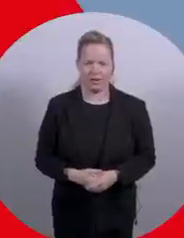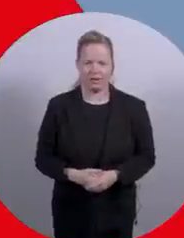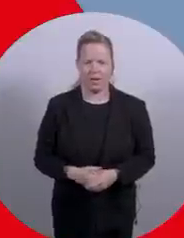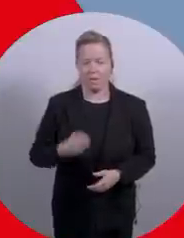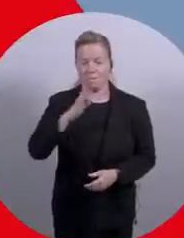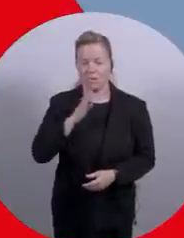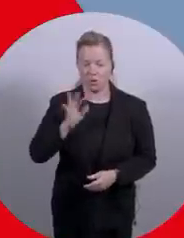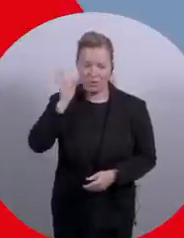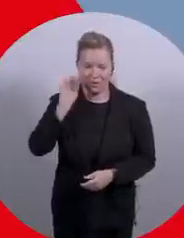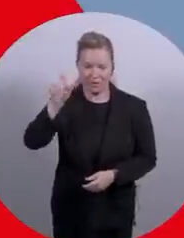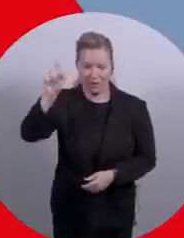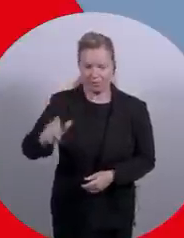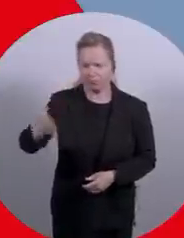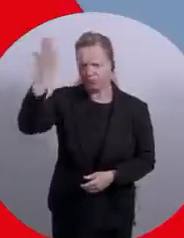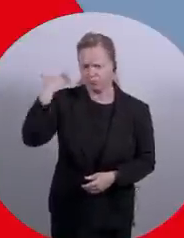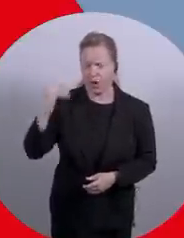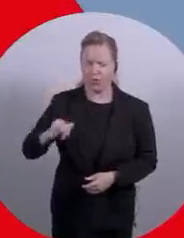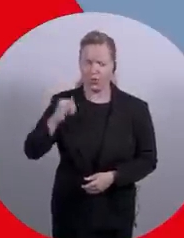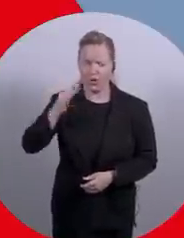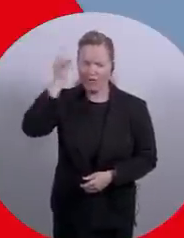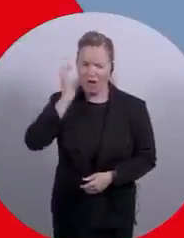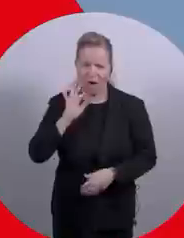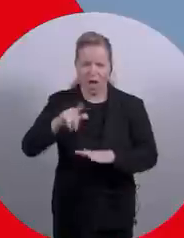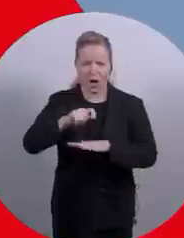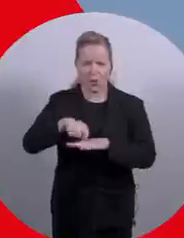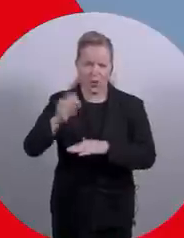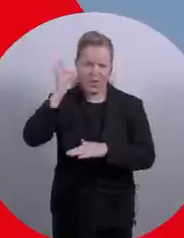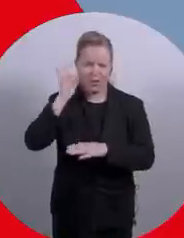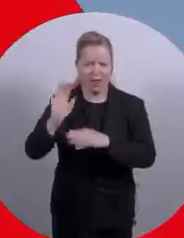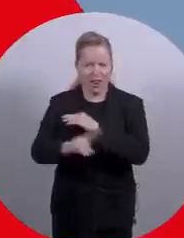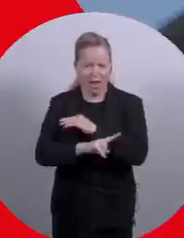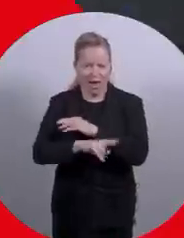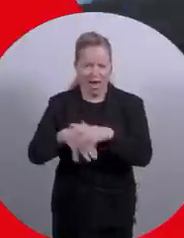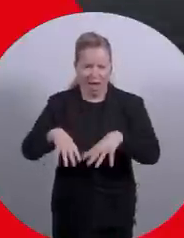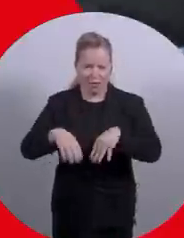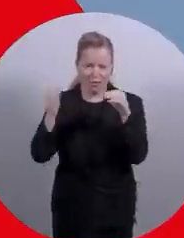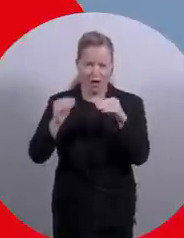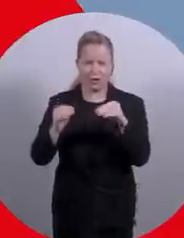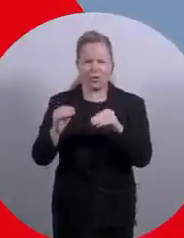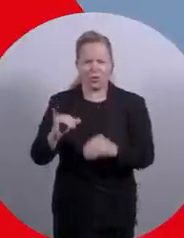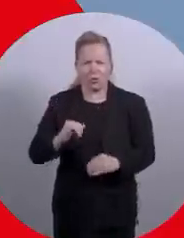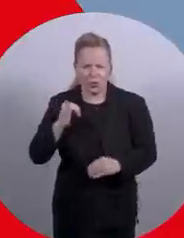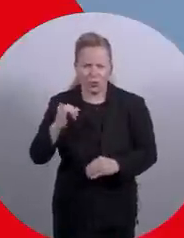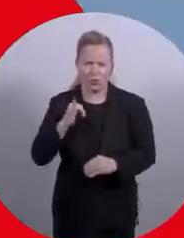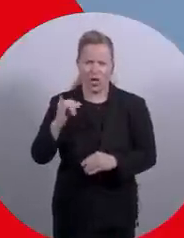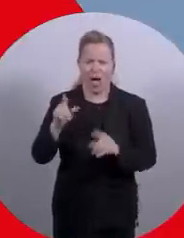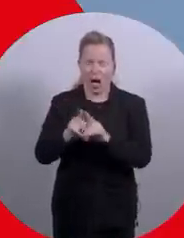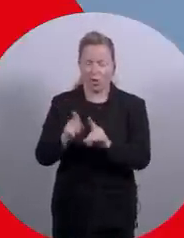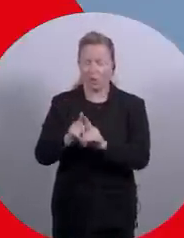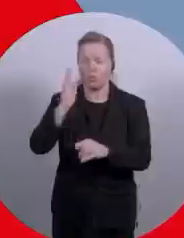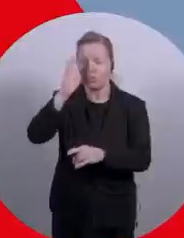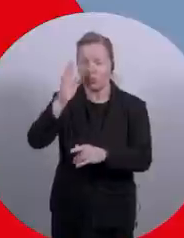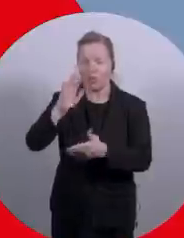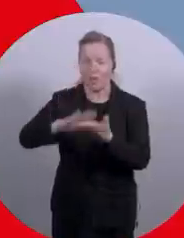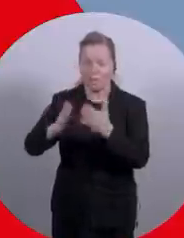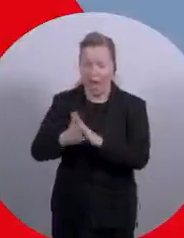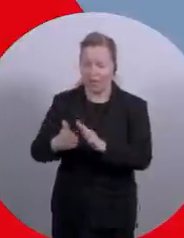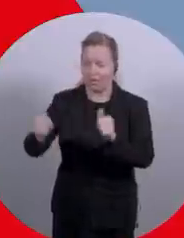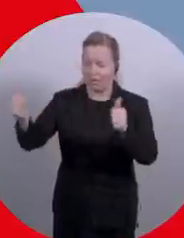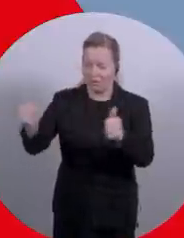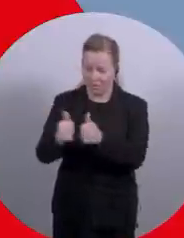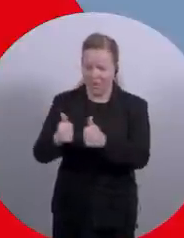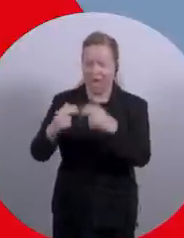junge Frau eine Lehre als Köchin begonnen hat in Kärnten sehr jung ihren zukünftigen Ehemann kennengelernt